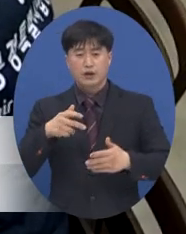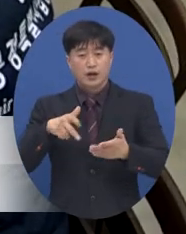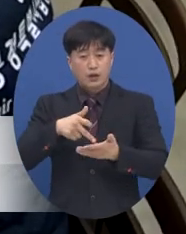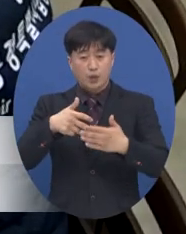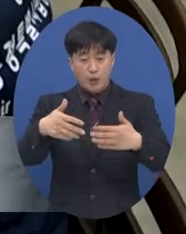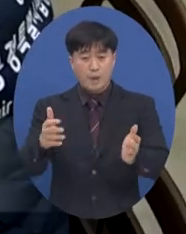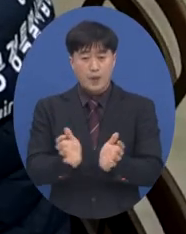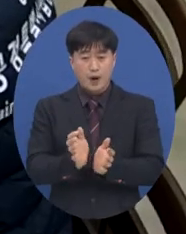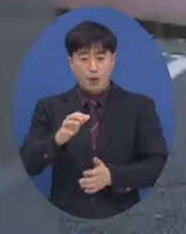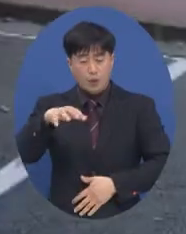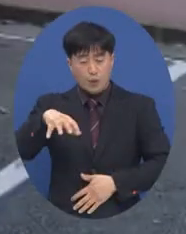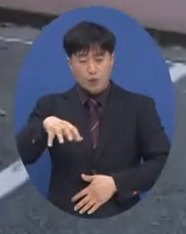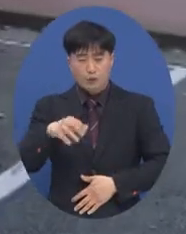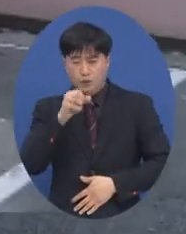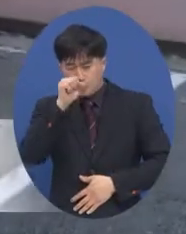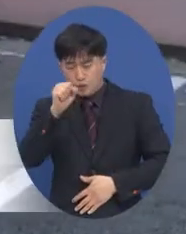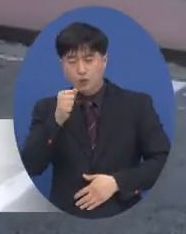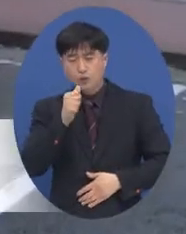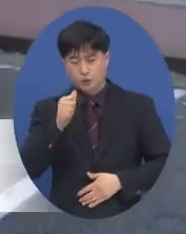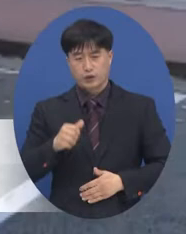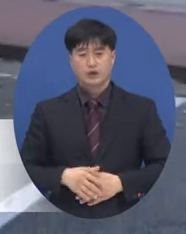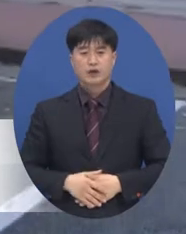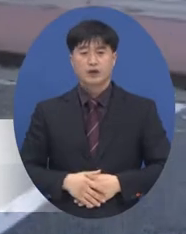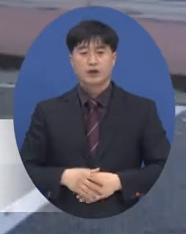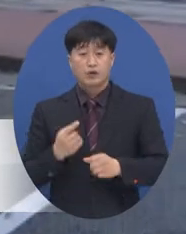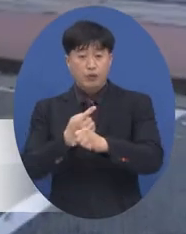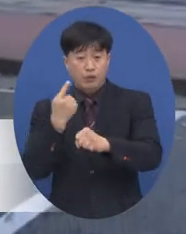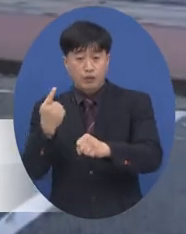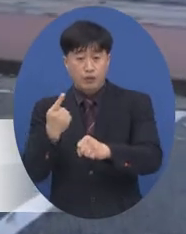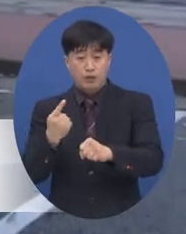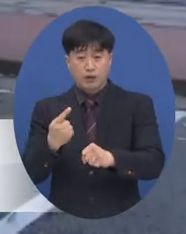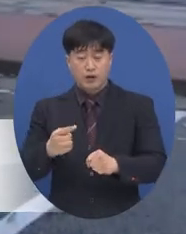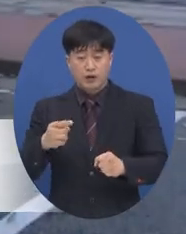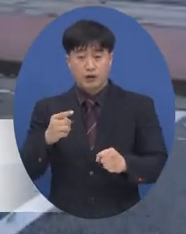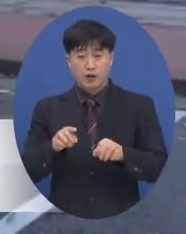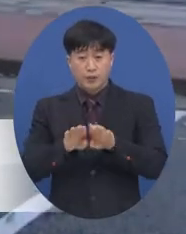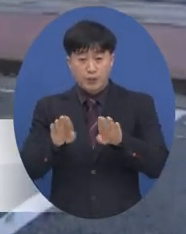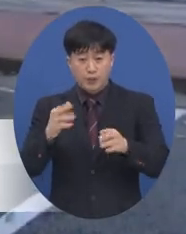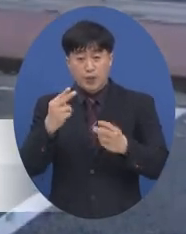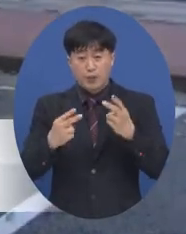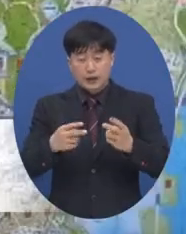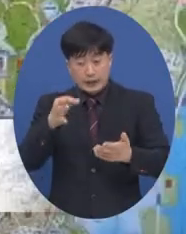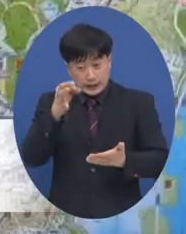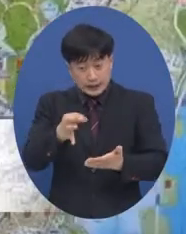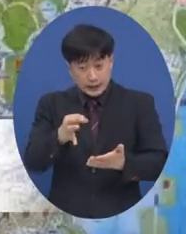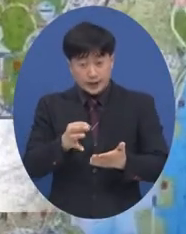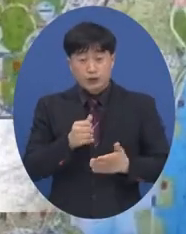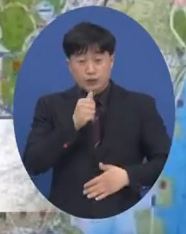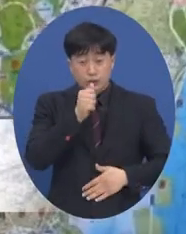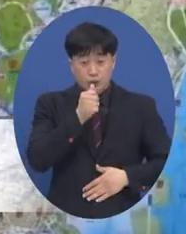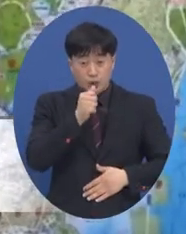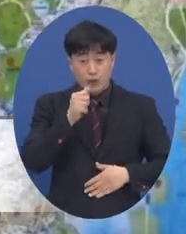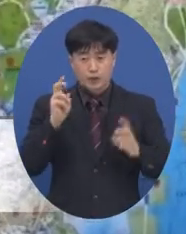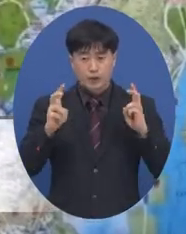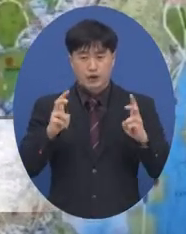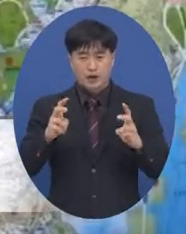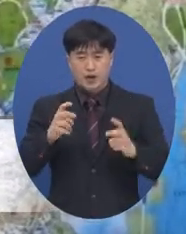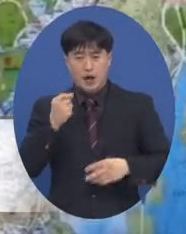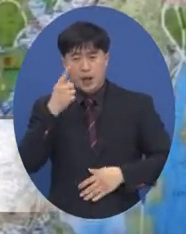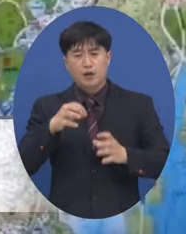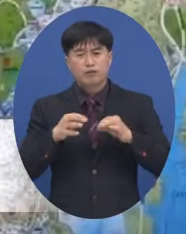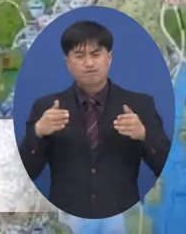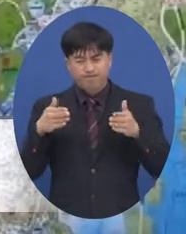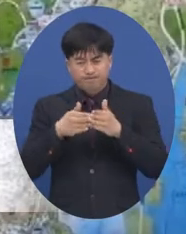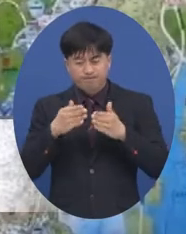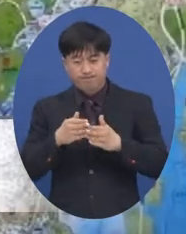누구세요가 얘네하고는 거래해라. 이뿐만이 아닙니다. 이들은 시세보다 저렴하게 올려둔 중개업소들을 한 달간 집중적으로